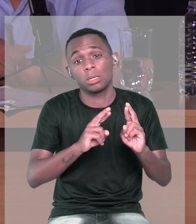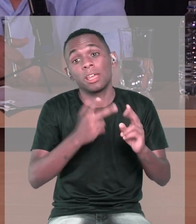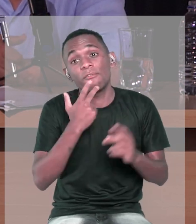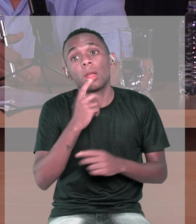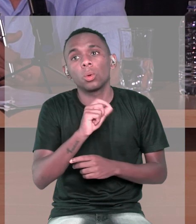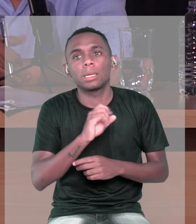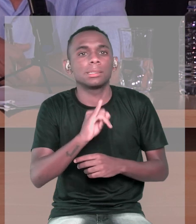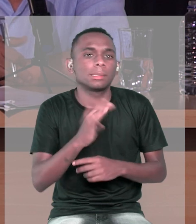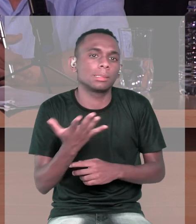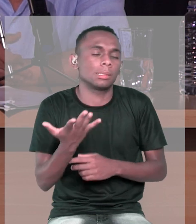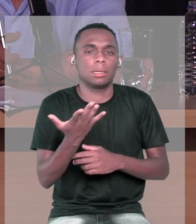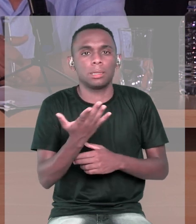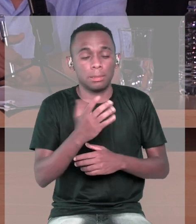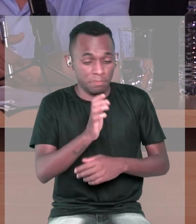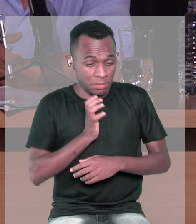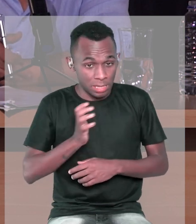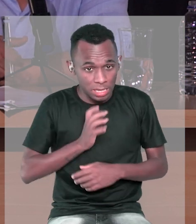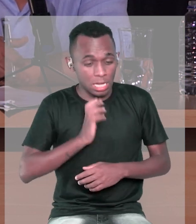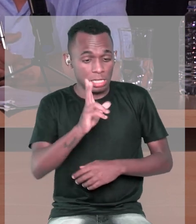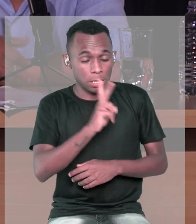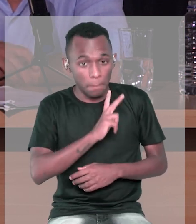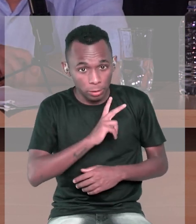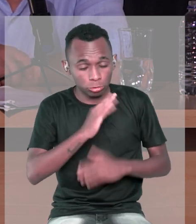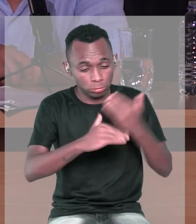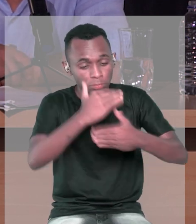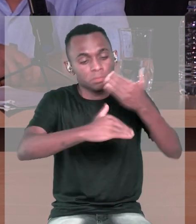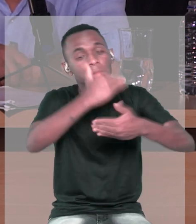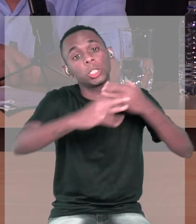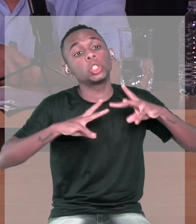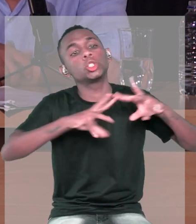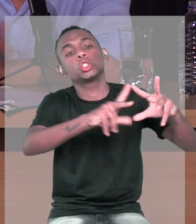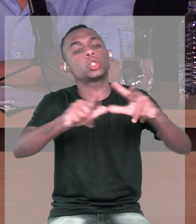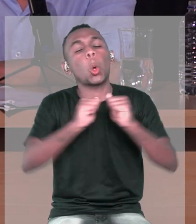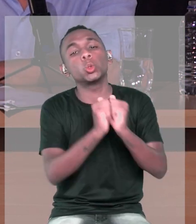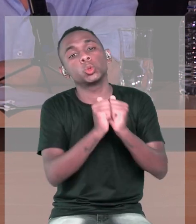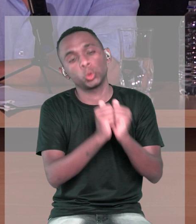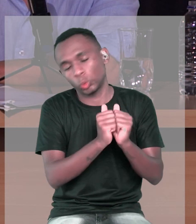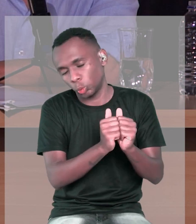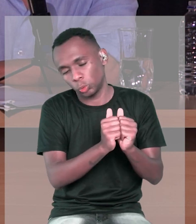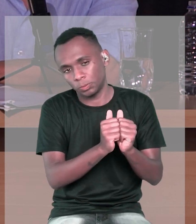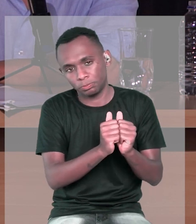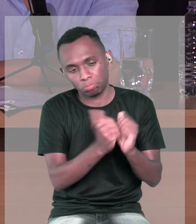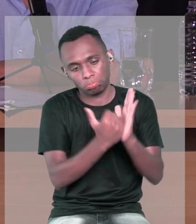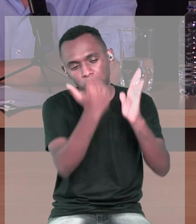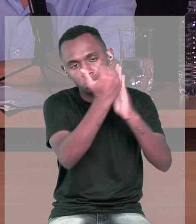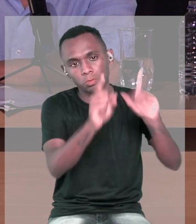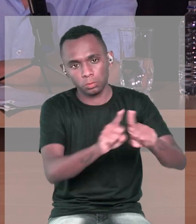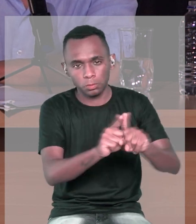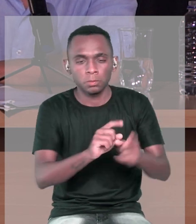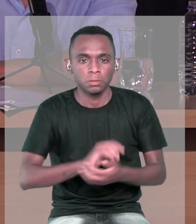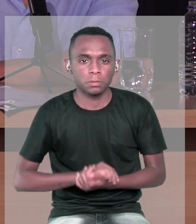que quanto mais riqueza existe, quanto mais propriedade existe, mais riqueza para todo mundo. Et puis, vous avez une autre